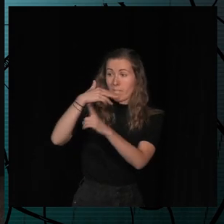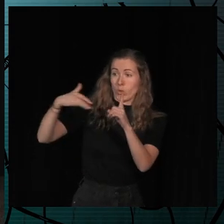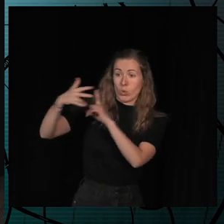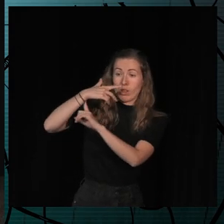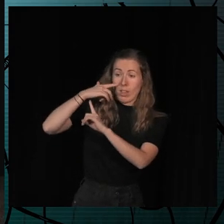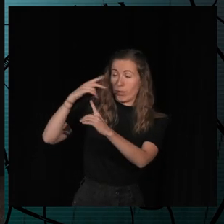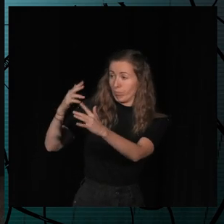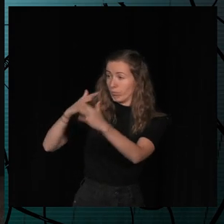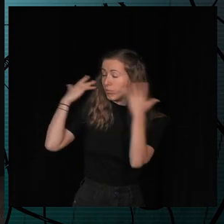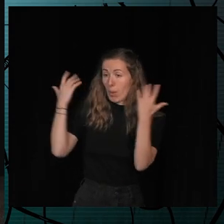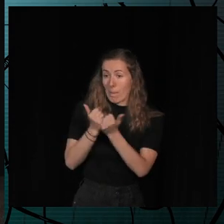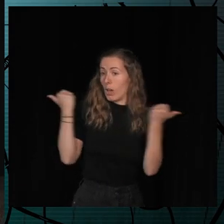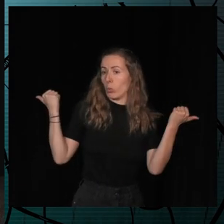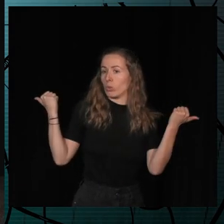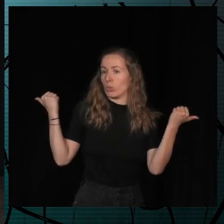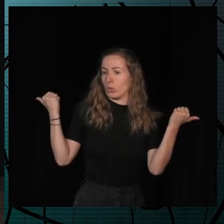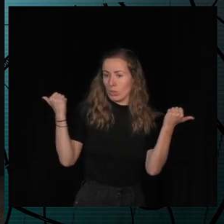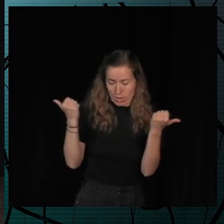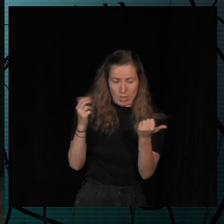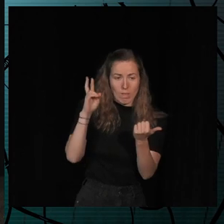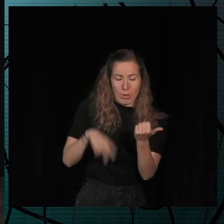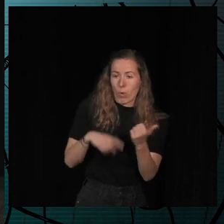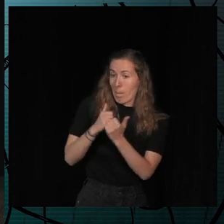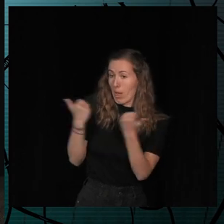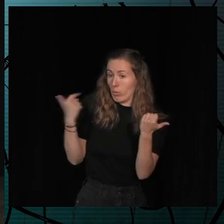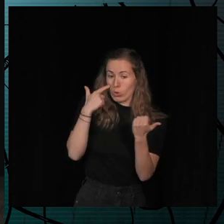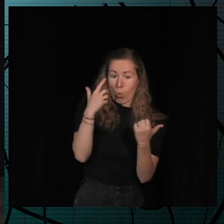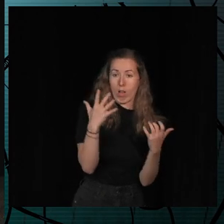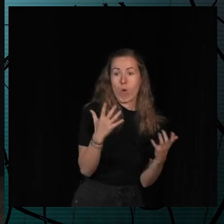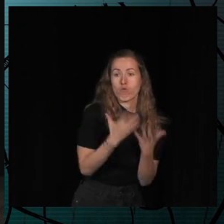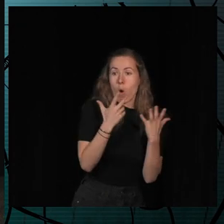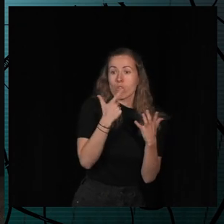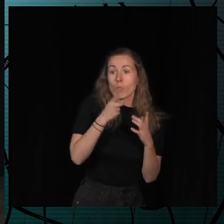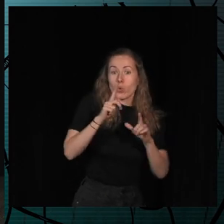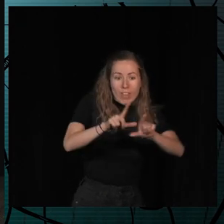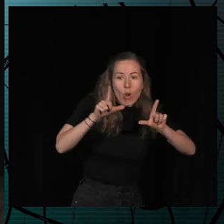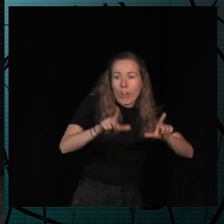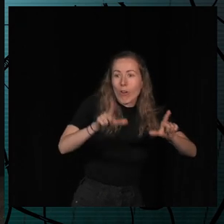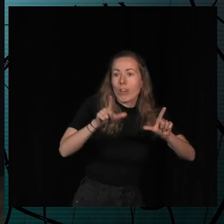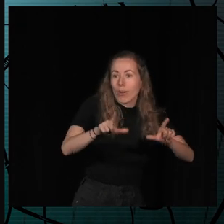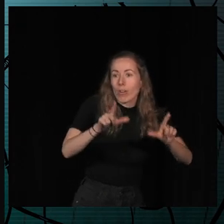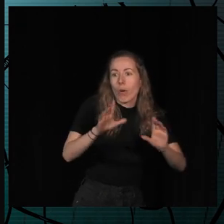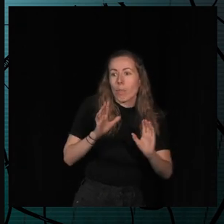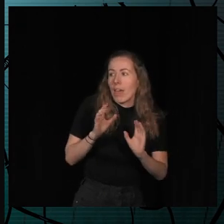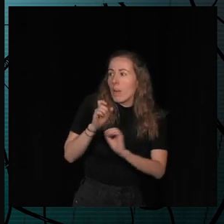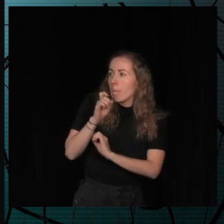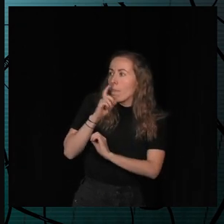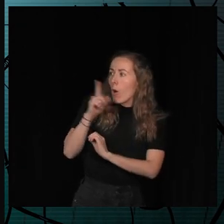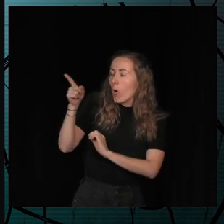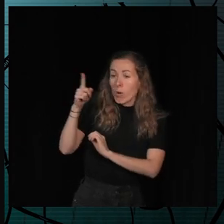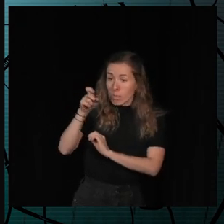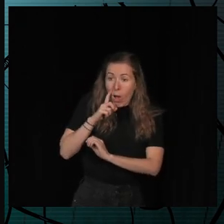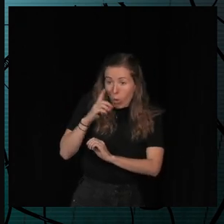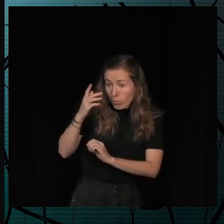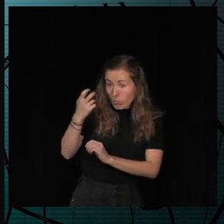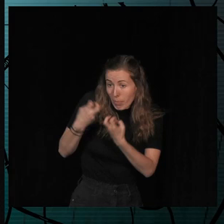extrêmement paradoxale euh où d'un côté la société nous pousse à utiliser de plus en plus d'écrans faudrait quand même pas utiliser les écrans des parents parce que eux-mêmes ont besoin de